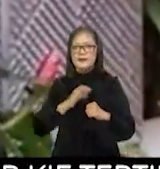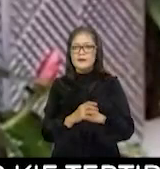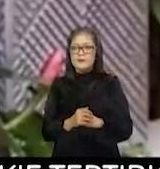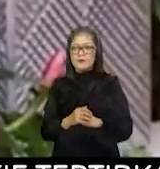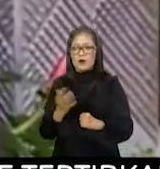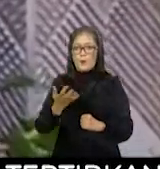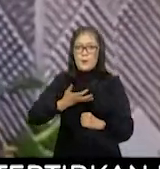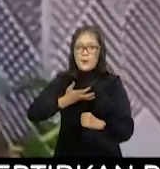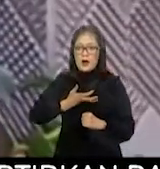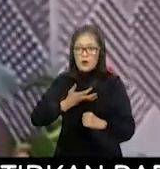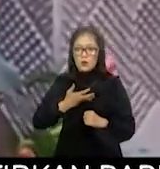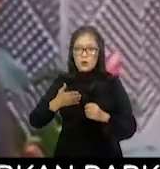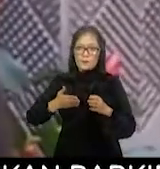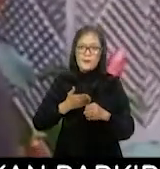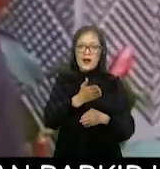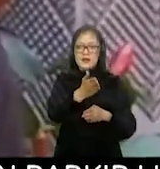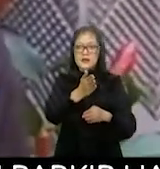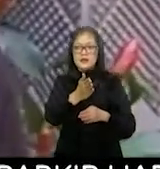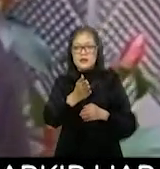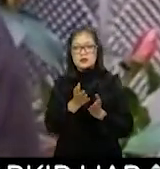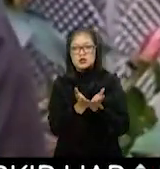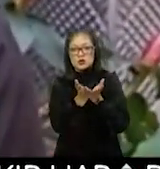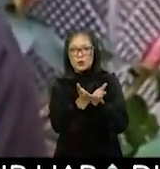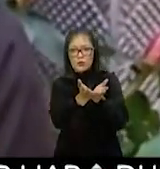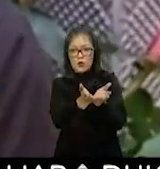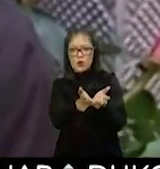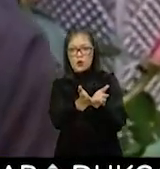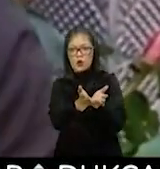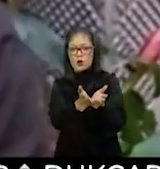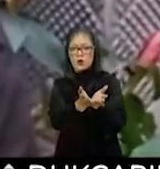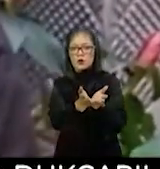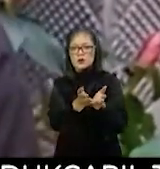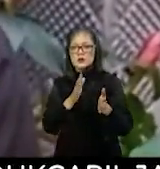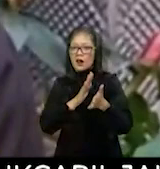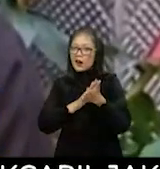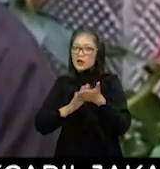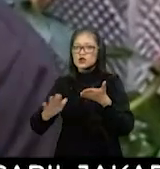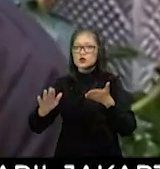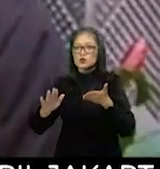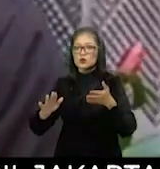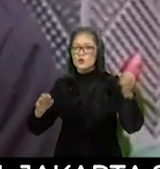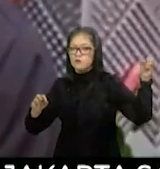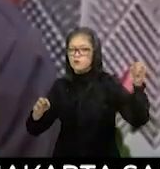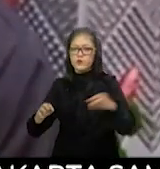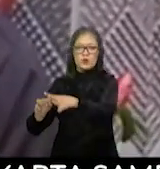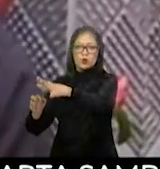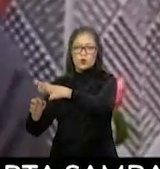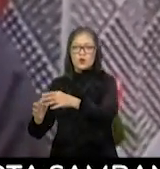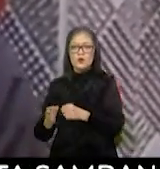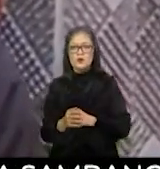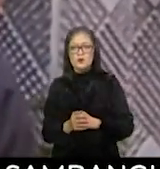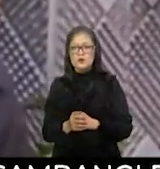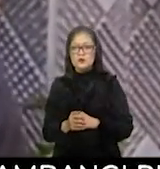ngantar paket, tahu jebol. Tanggul air di MRT. Langsung udah pada kena. Ya, para